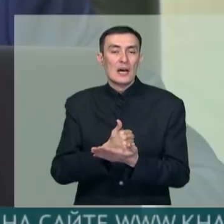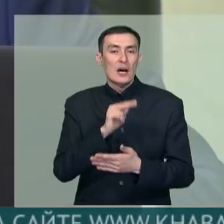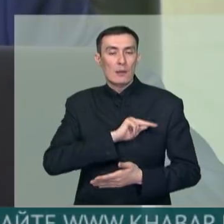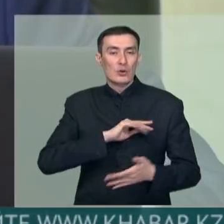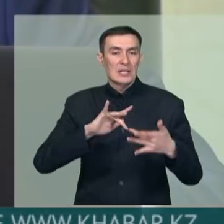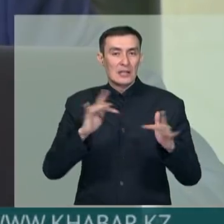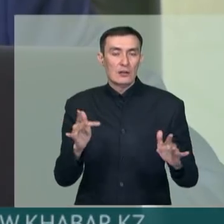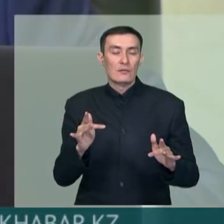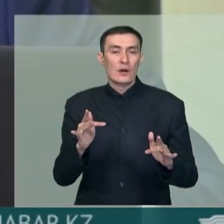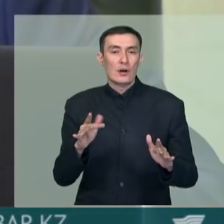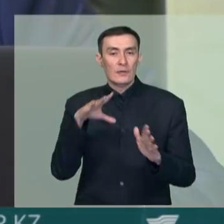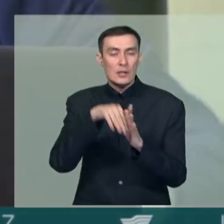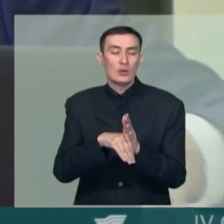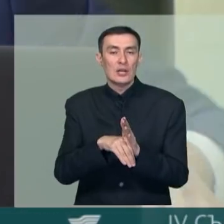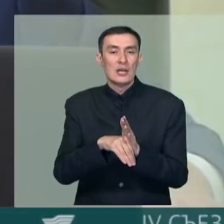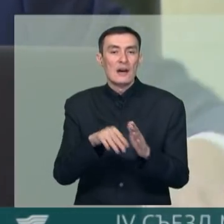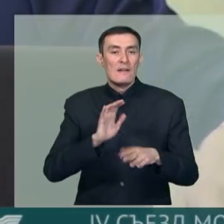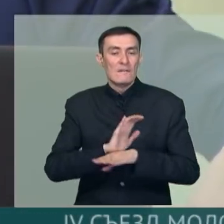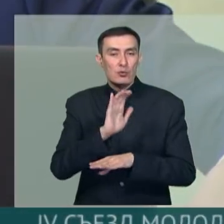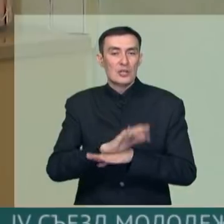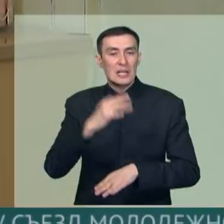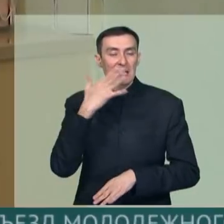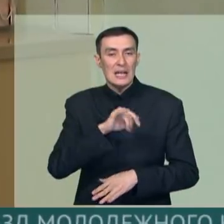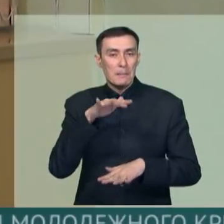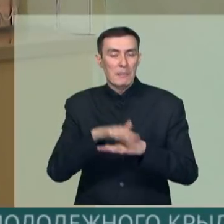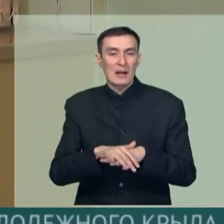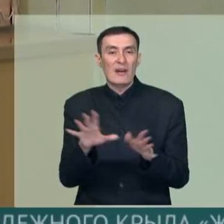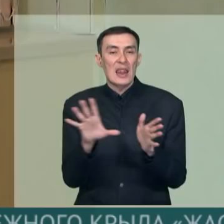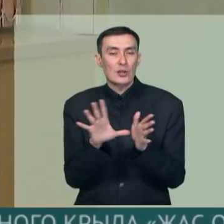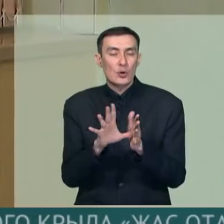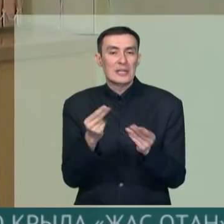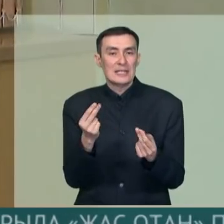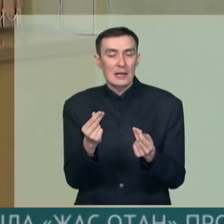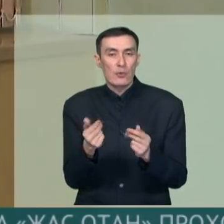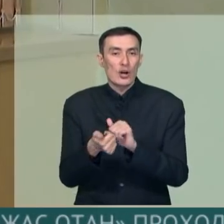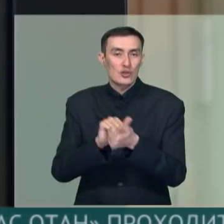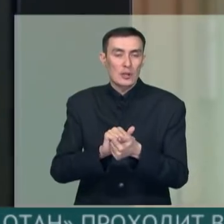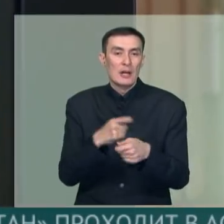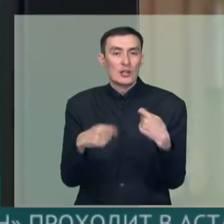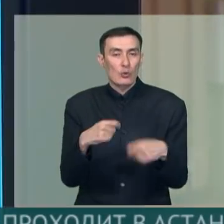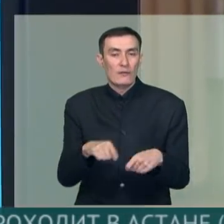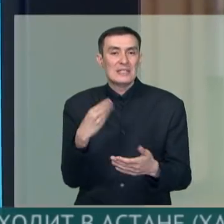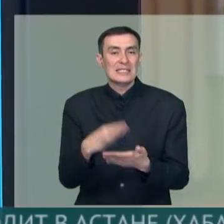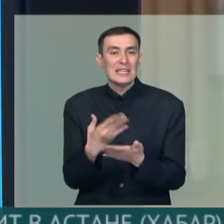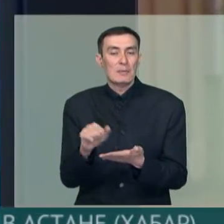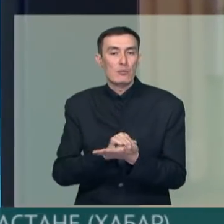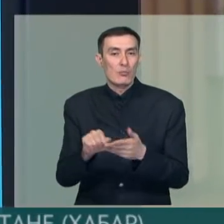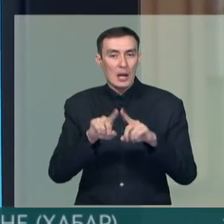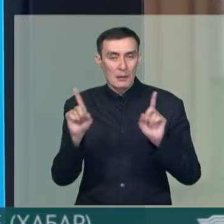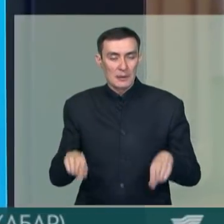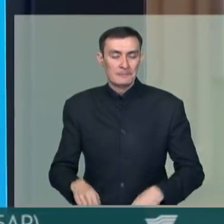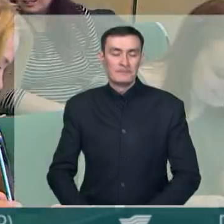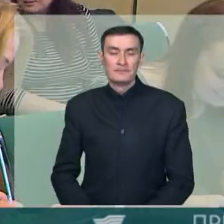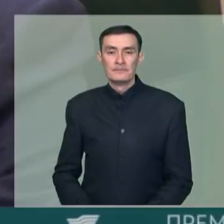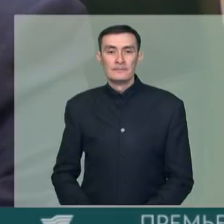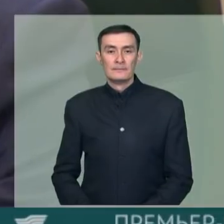заложена технология блокчейна, а также выпущенные Нацбанком электронные деньги для расчетов по операциям с ценными бумагами.